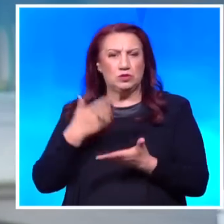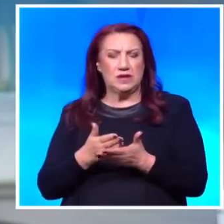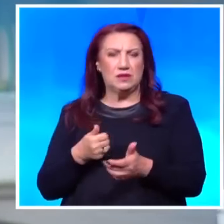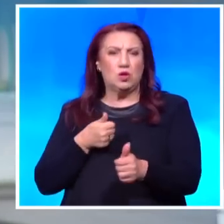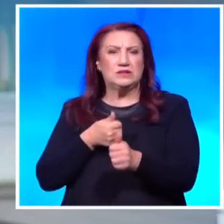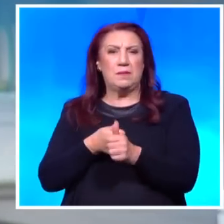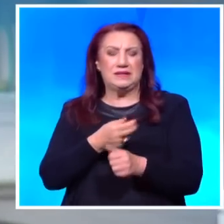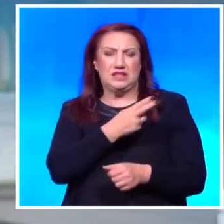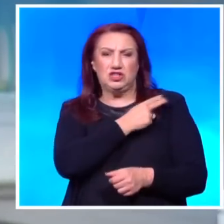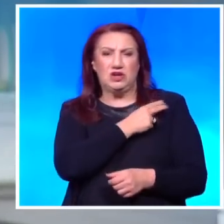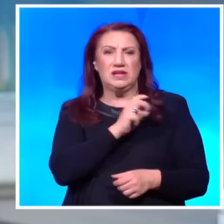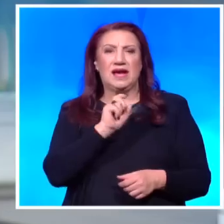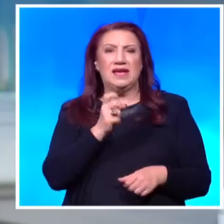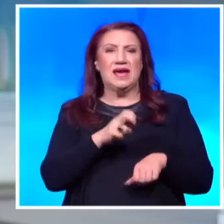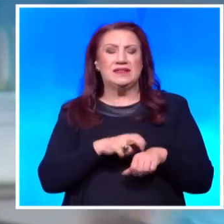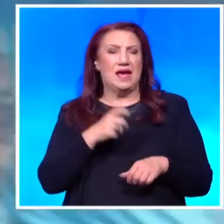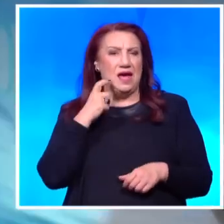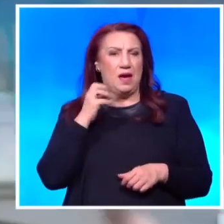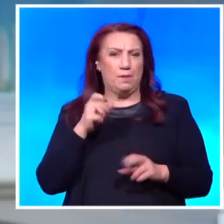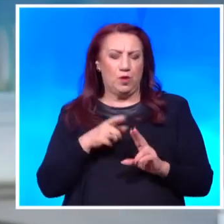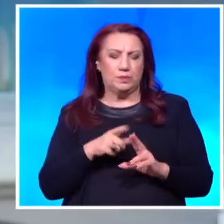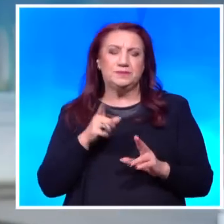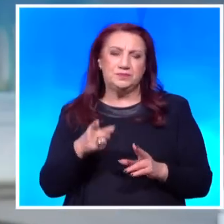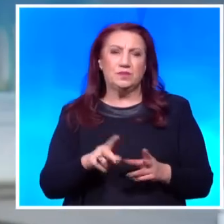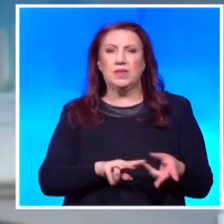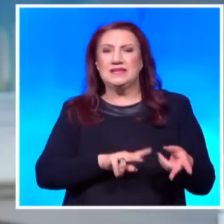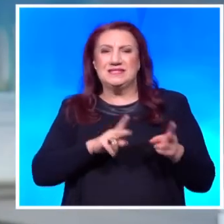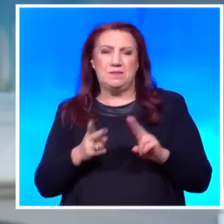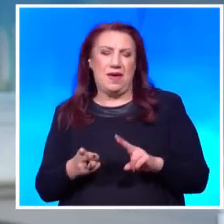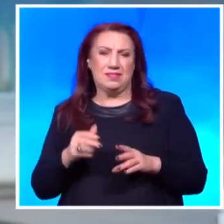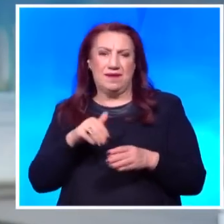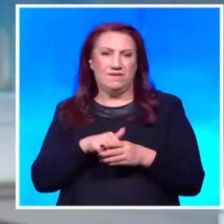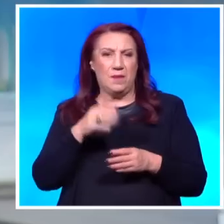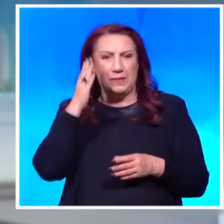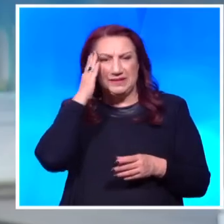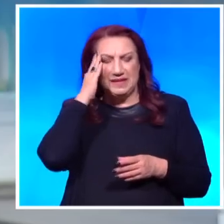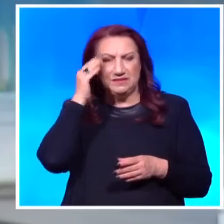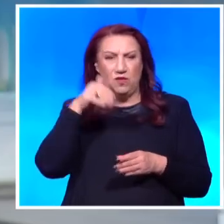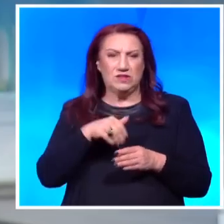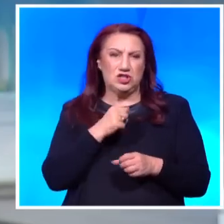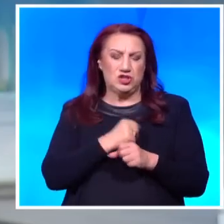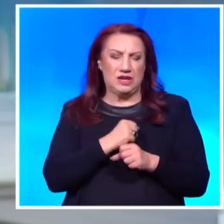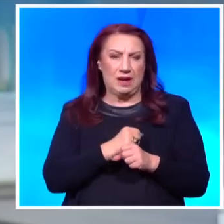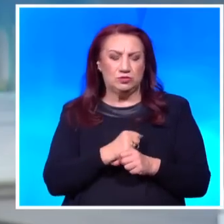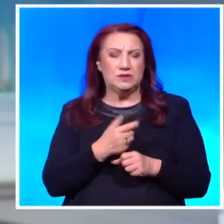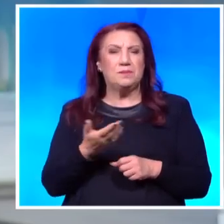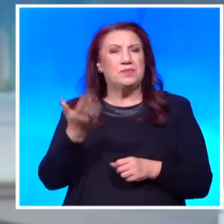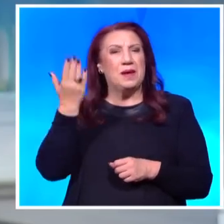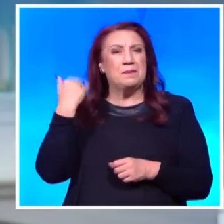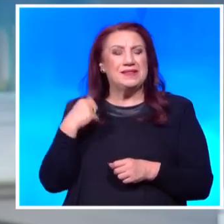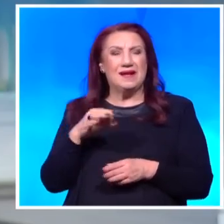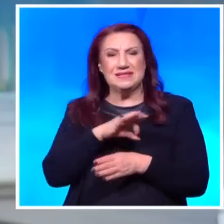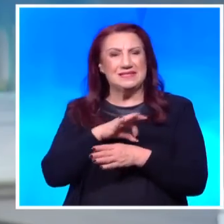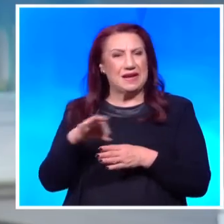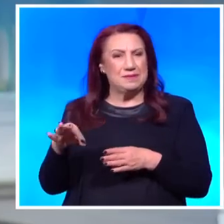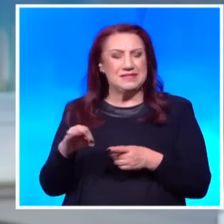ГДБОП. И така поредната рокада в Министерството на вътрешните работи идва след като миналата седмица Калоян Милтенов, който беше